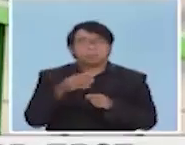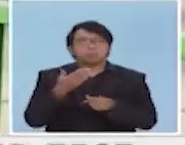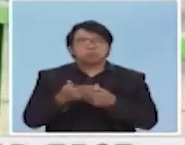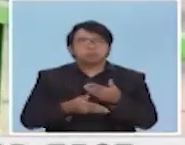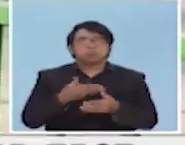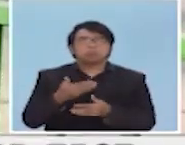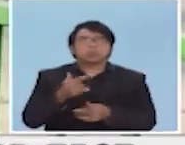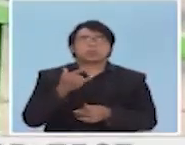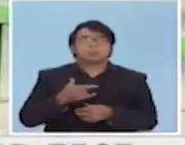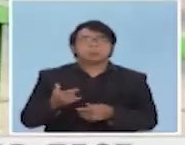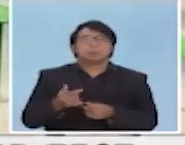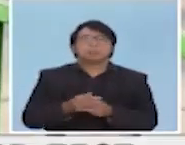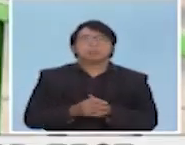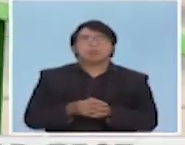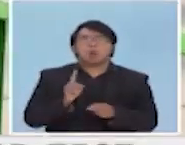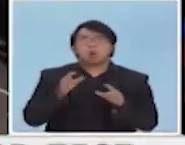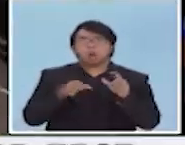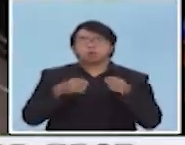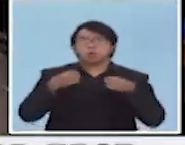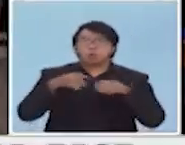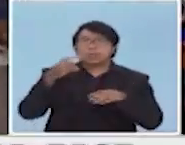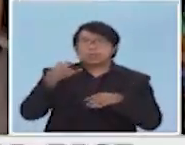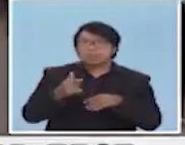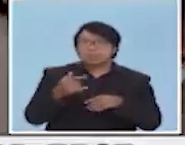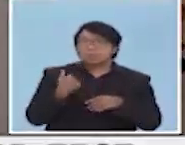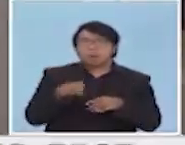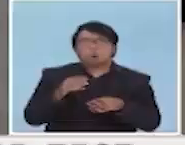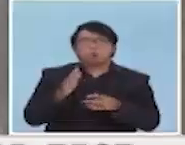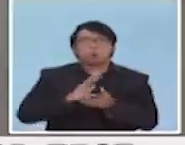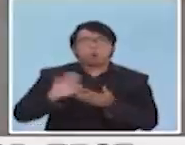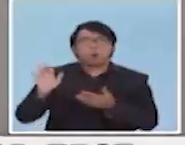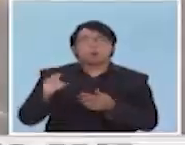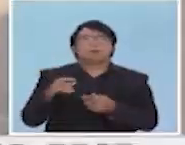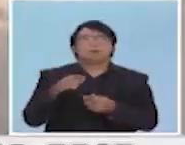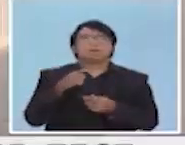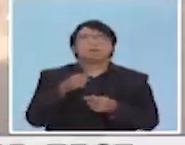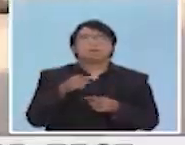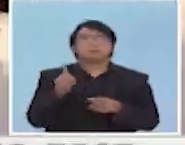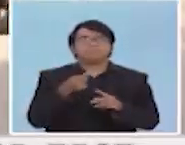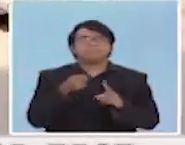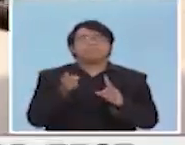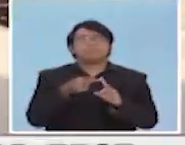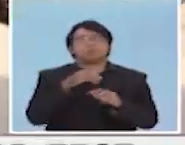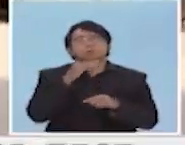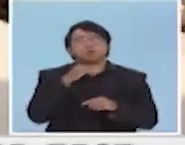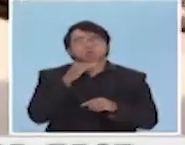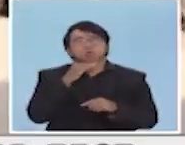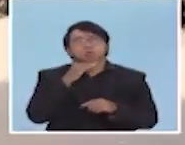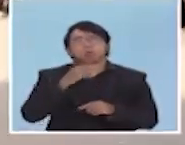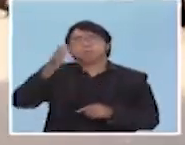sendiri menolak, maka akan menunggu dari keputusan dari Bupati